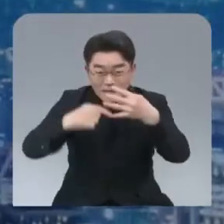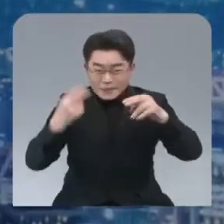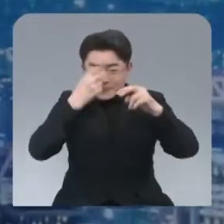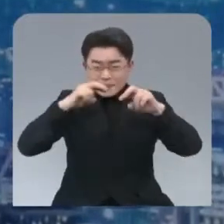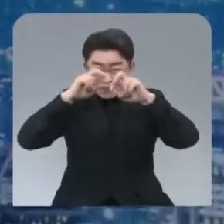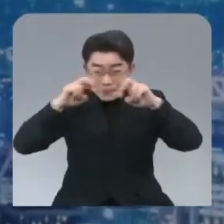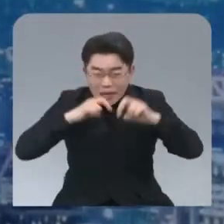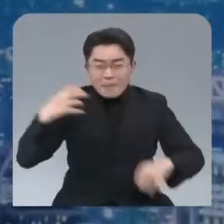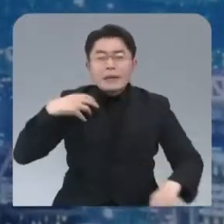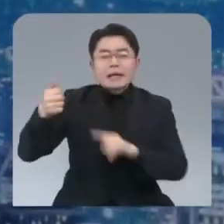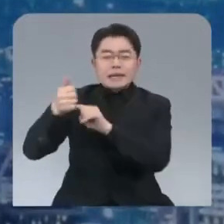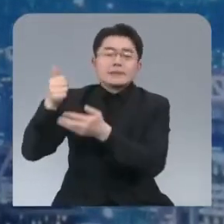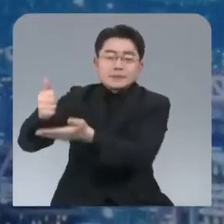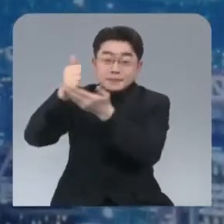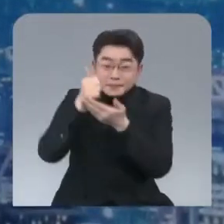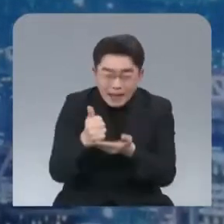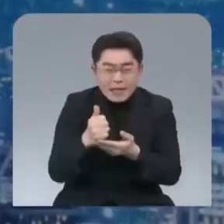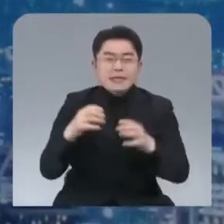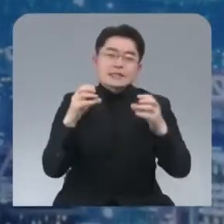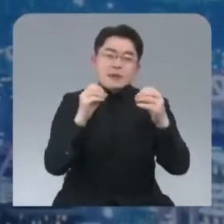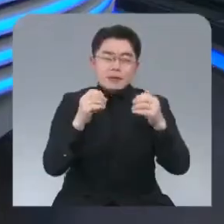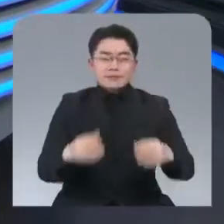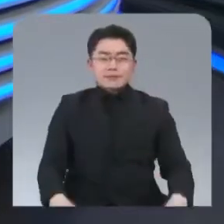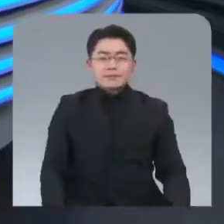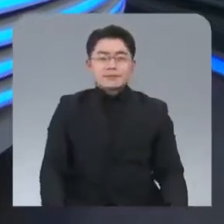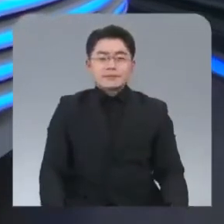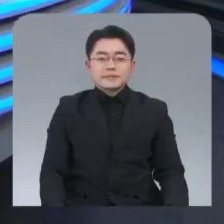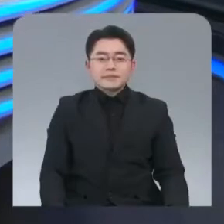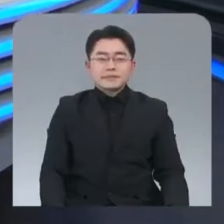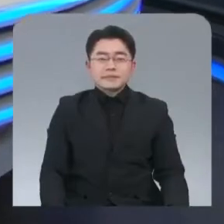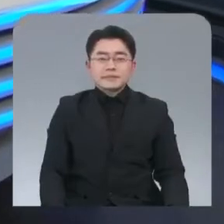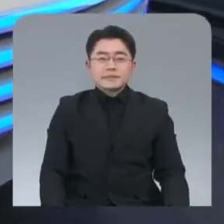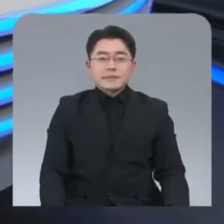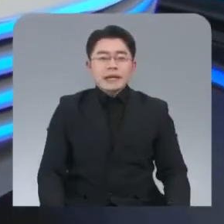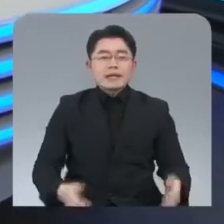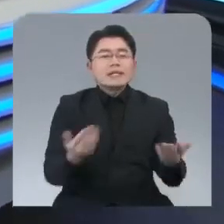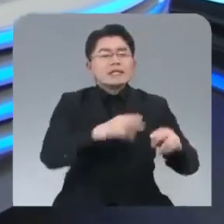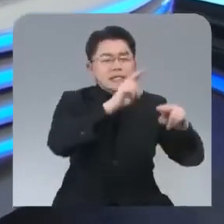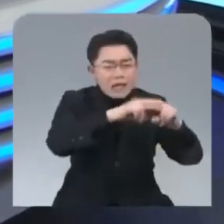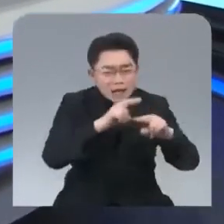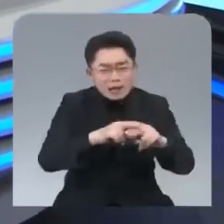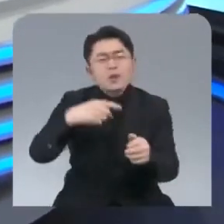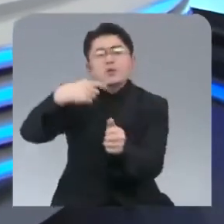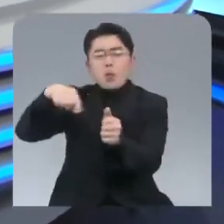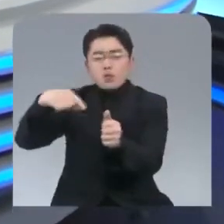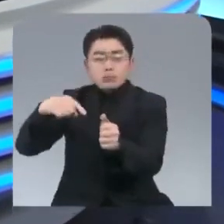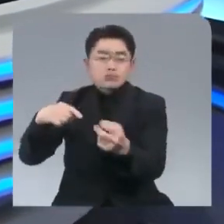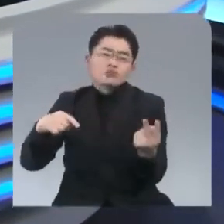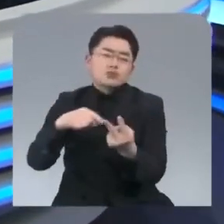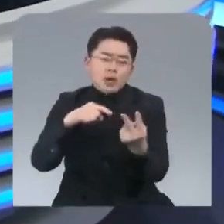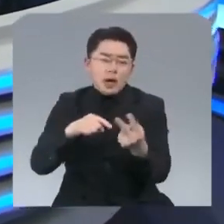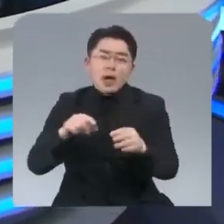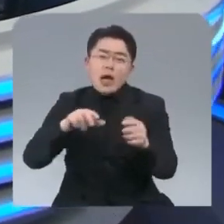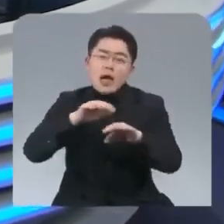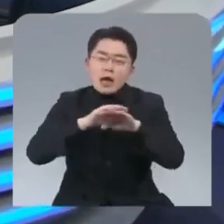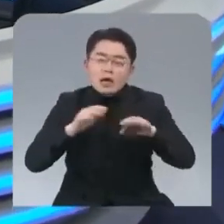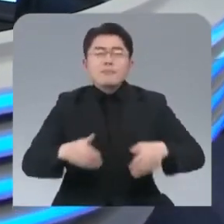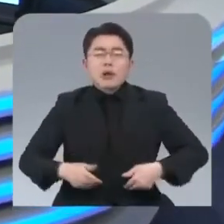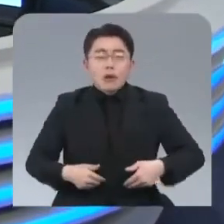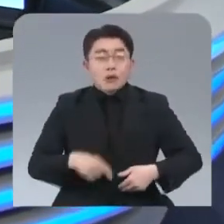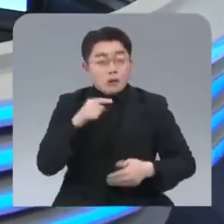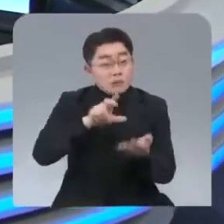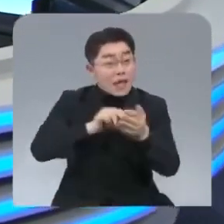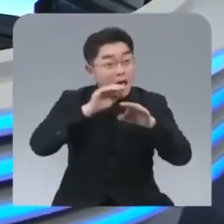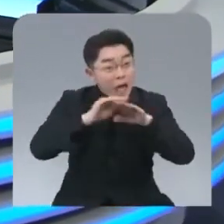정치부 조지영 기자 와 더 얘기 나눠보겠습니다 주기자 일단 일자리 그리고 교육의 관건이다 그러니까 여기서 해법을